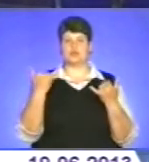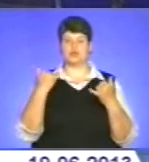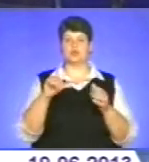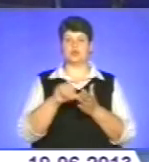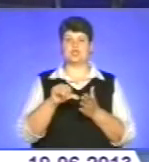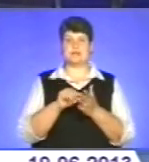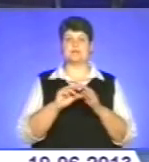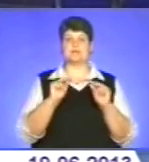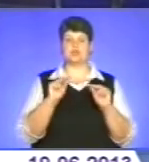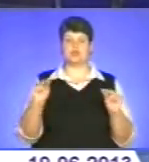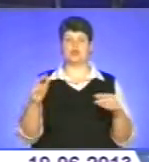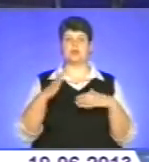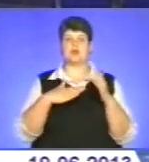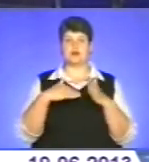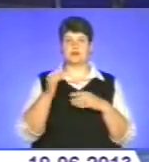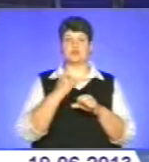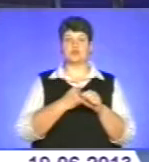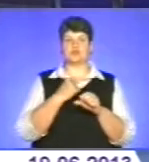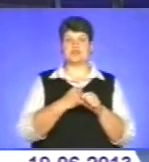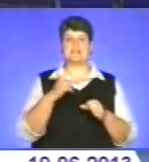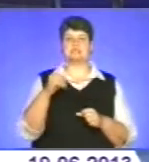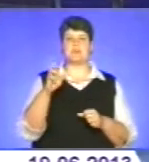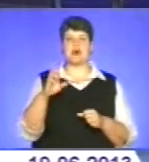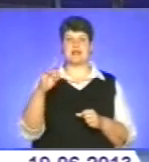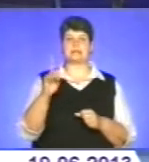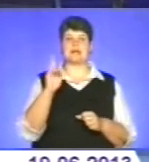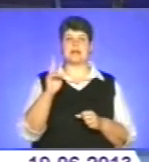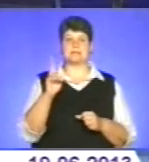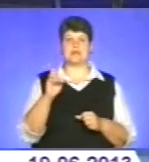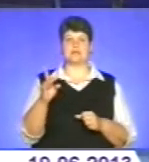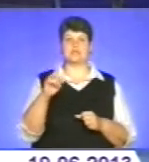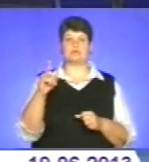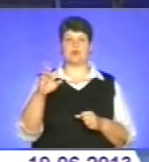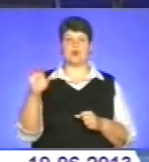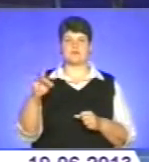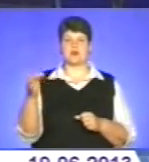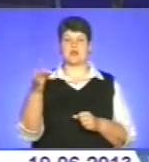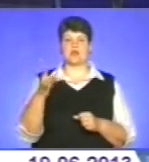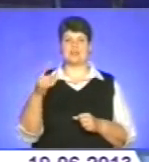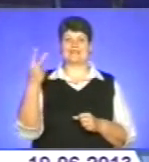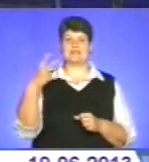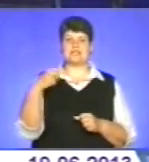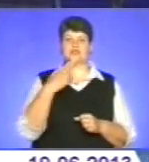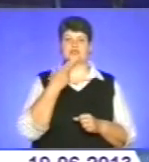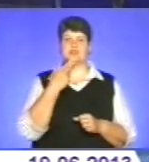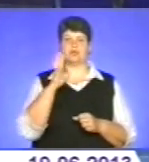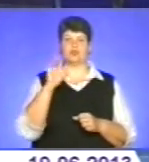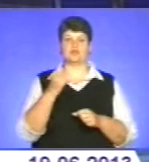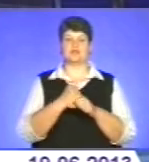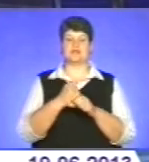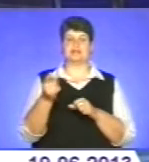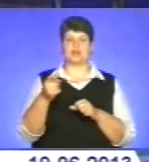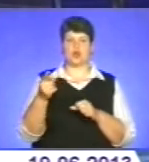практикуму «Світ творчості» працювали у Збаразькому, Кременецькому та Зборівському районах, а 20 червня працюватимуть у Тернопільському